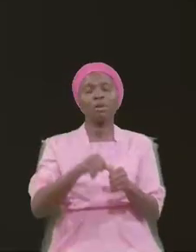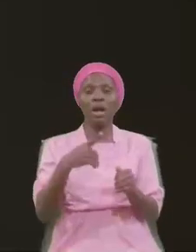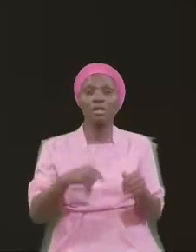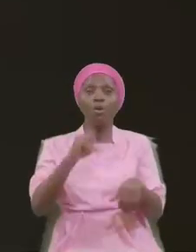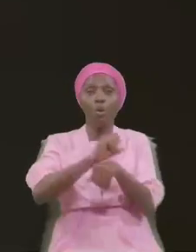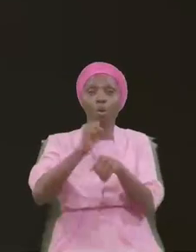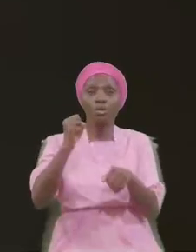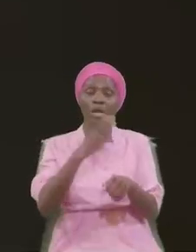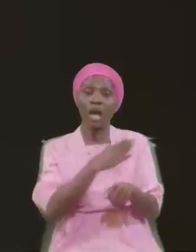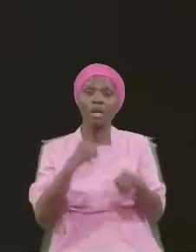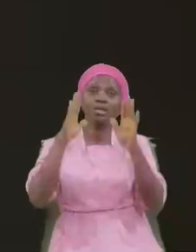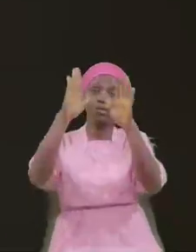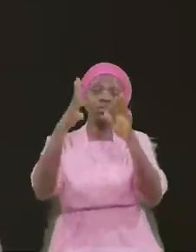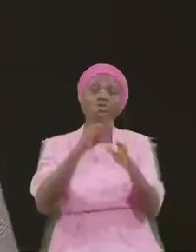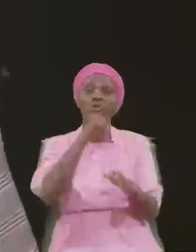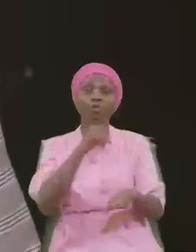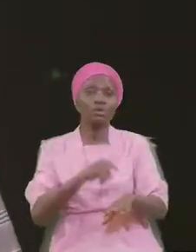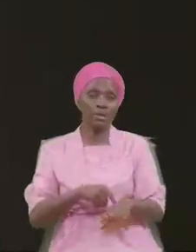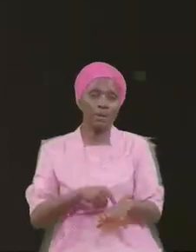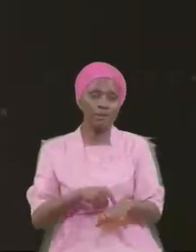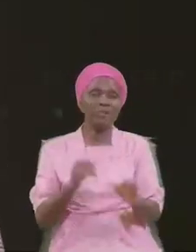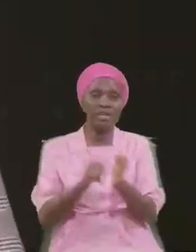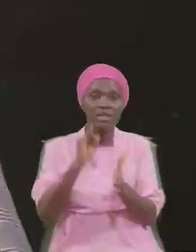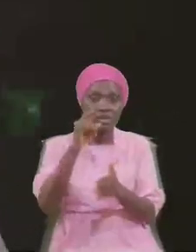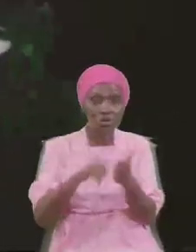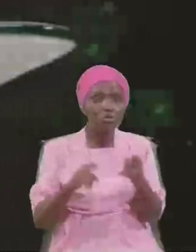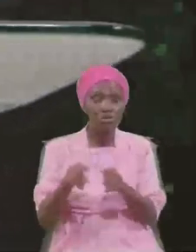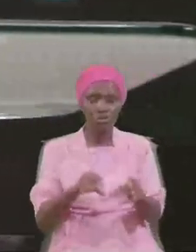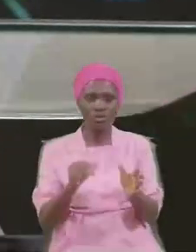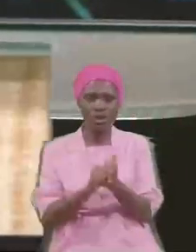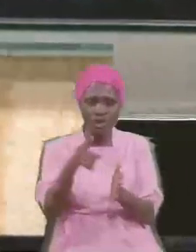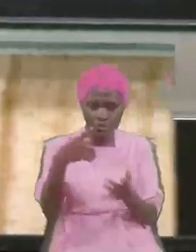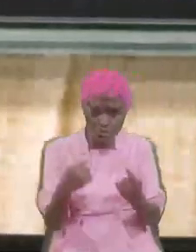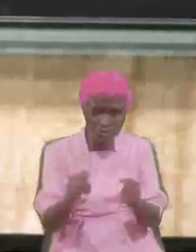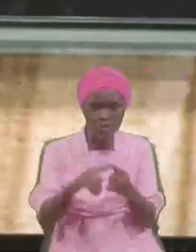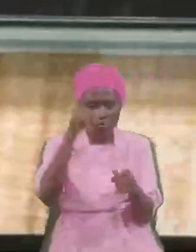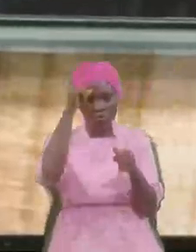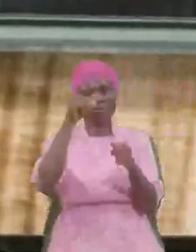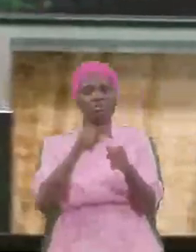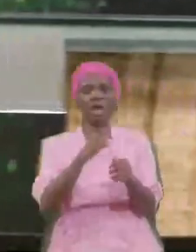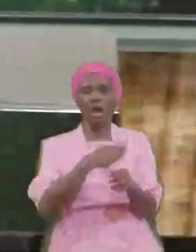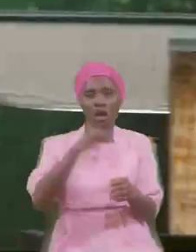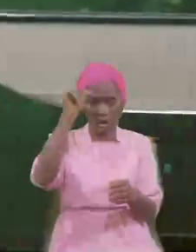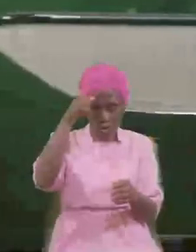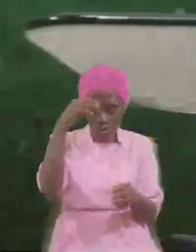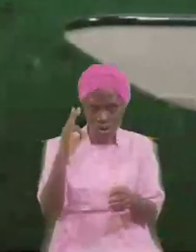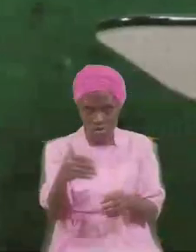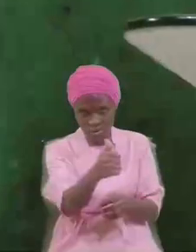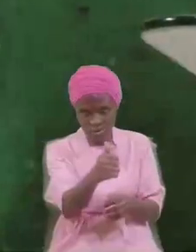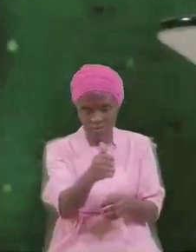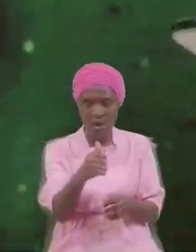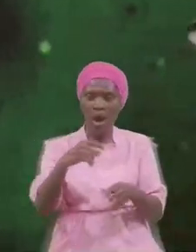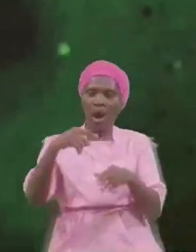de l'Éternel. Quand je me souviens de tes merveilles d'autrefois, vous rappelez